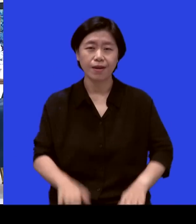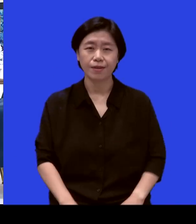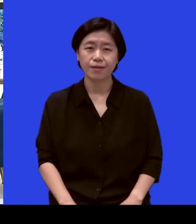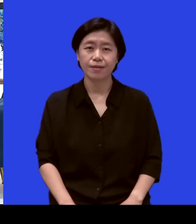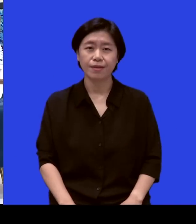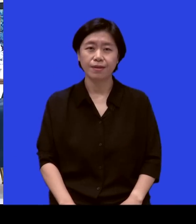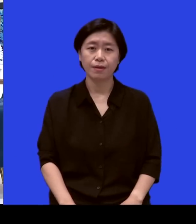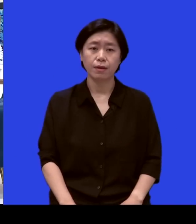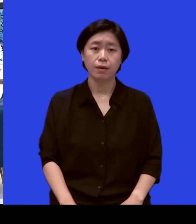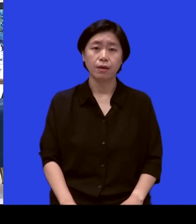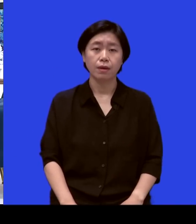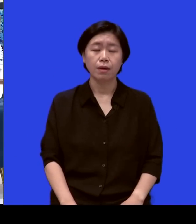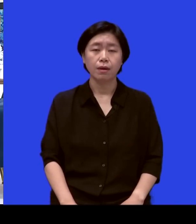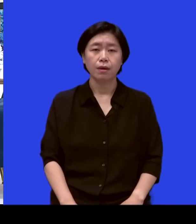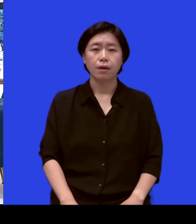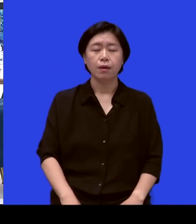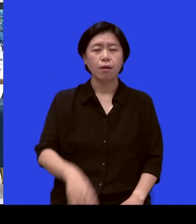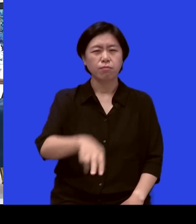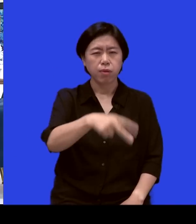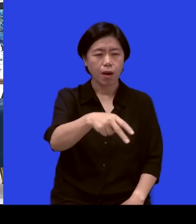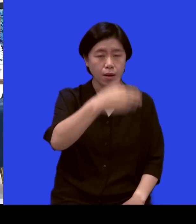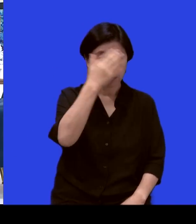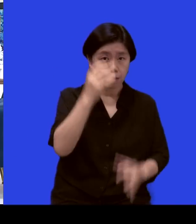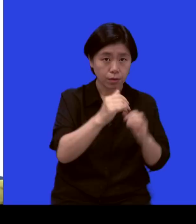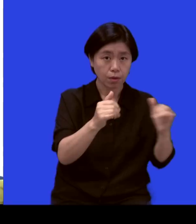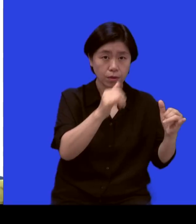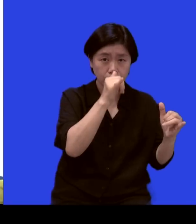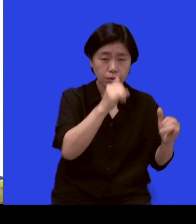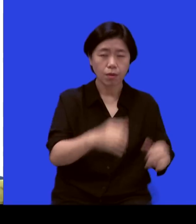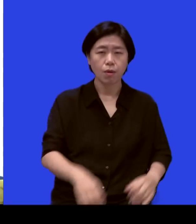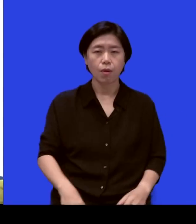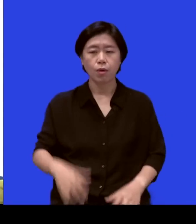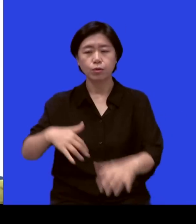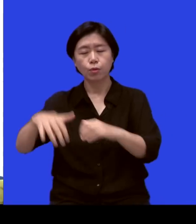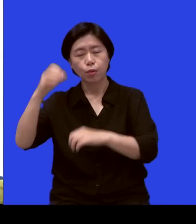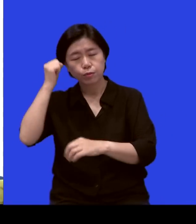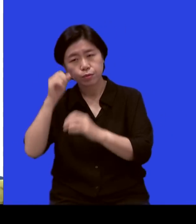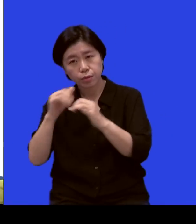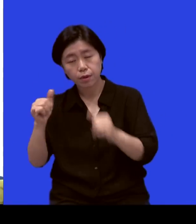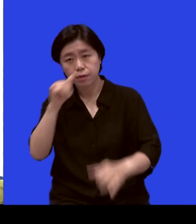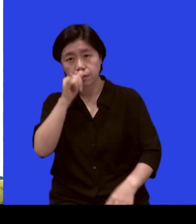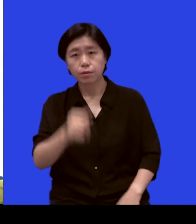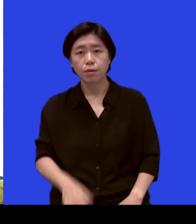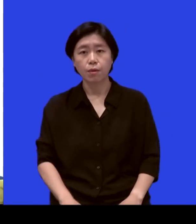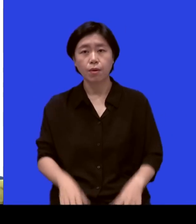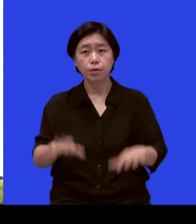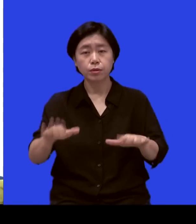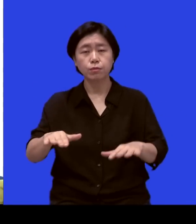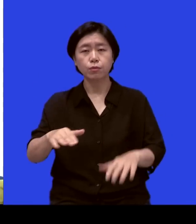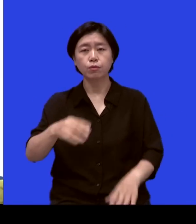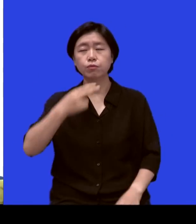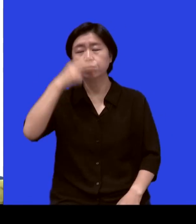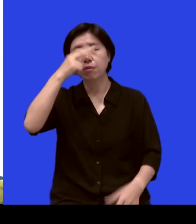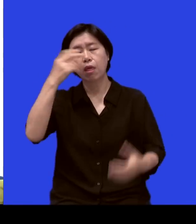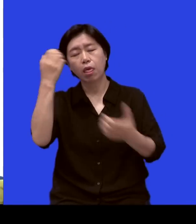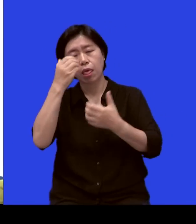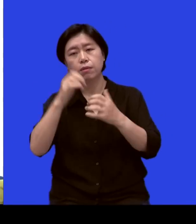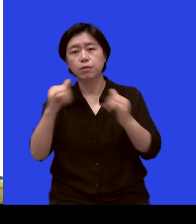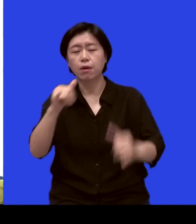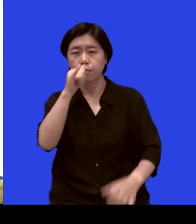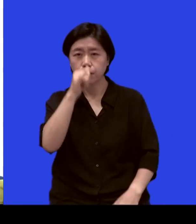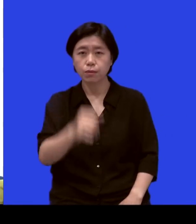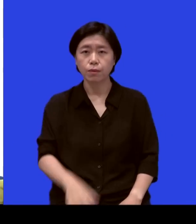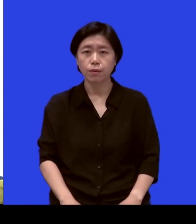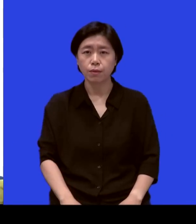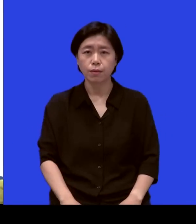방황하던 청년들도 있고 노숙하던 형제들도 들어오고 지금도 알코올릭 때문에 아주 고통받는 이들도 있고 또